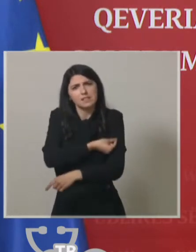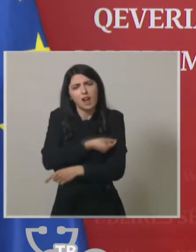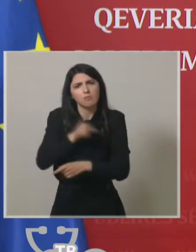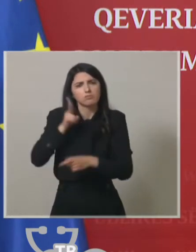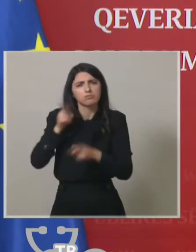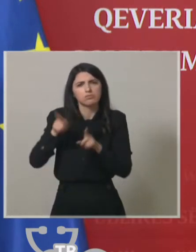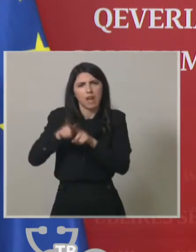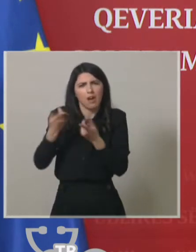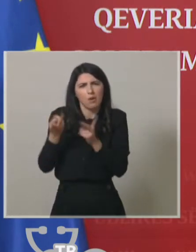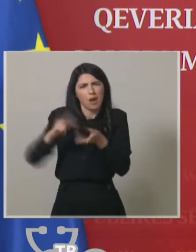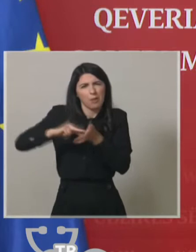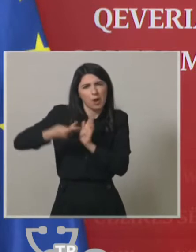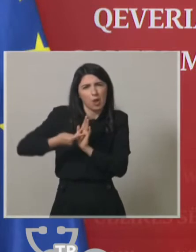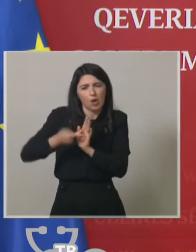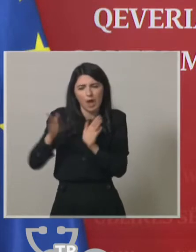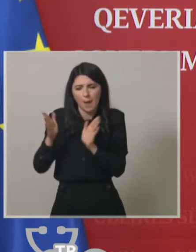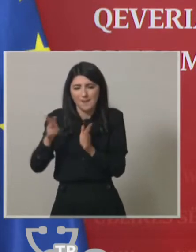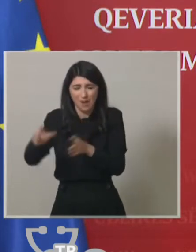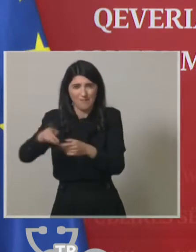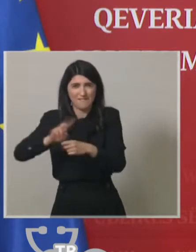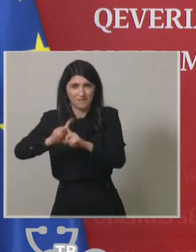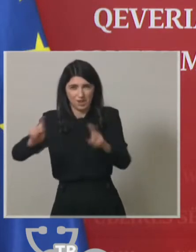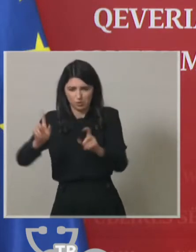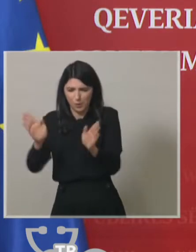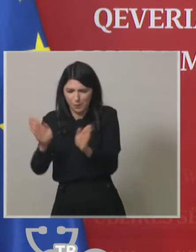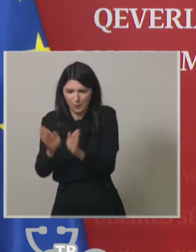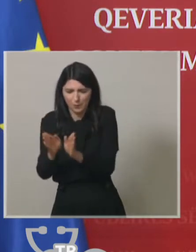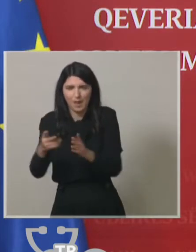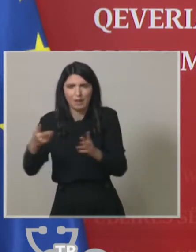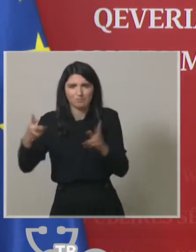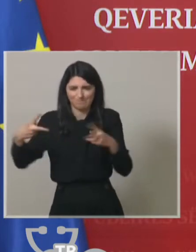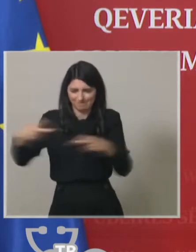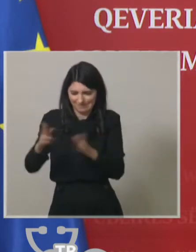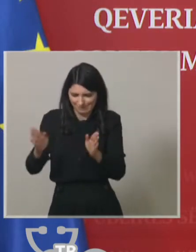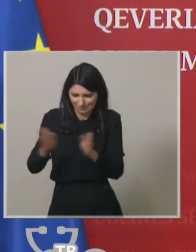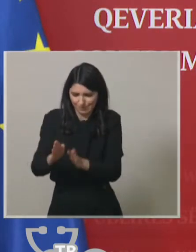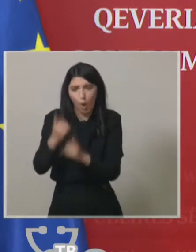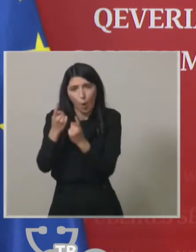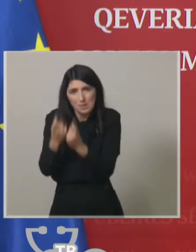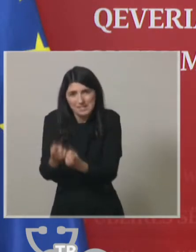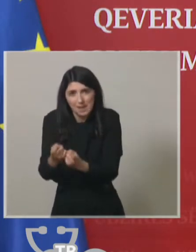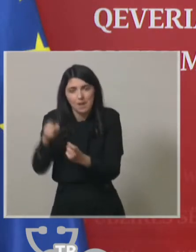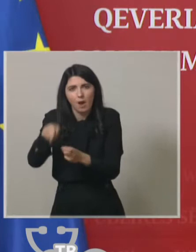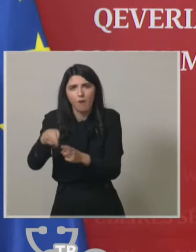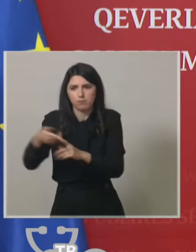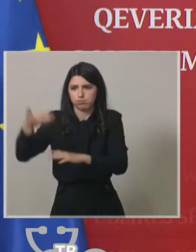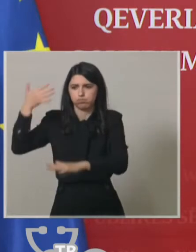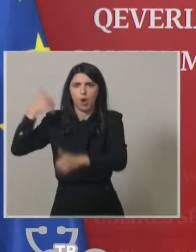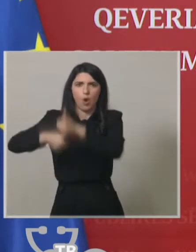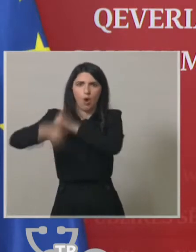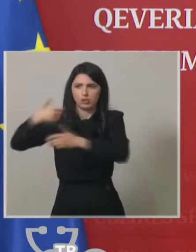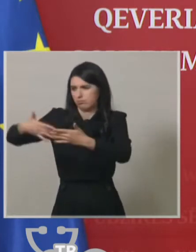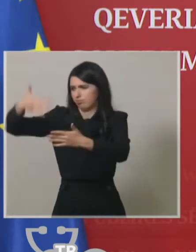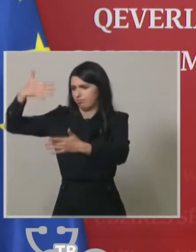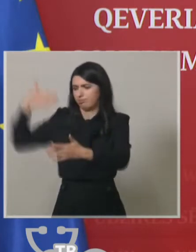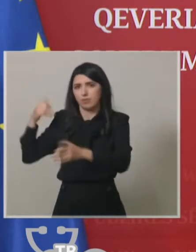со технологија на ослабнување и инактивирање на вирусот, тоа е една класична постапка која што со години наназад се користи